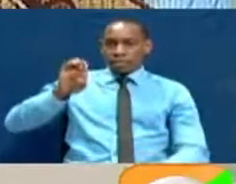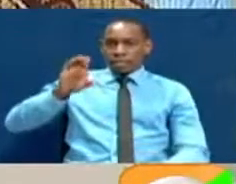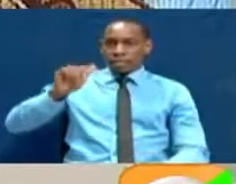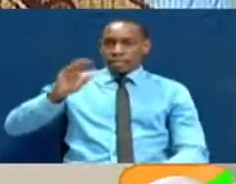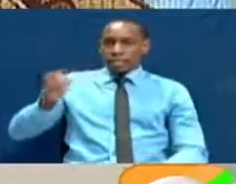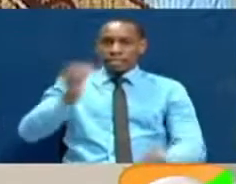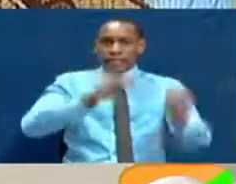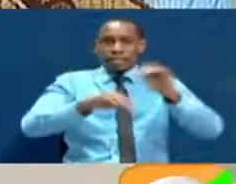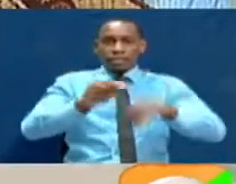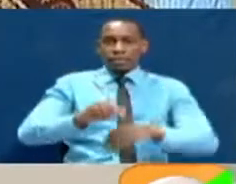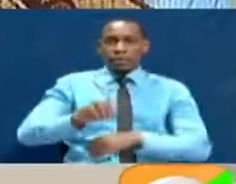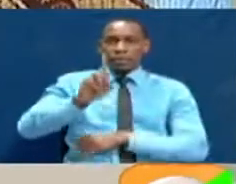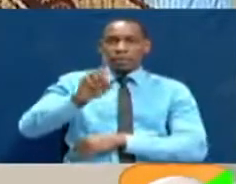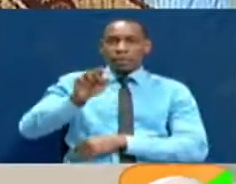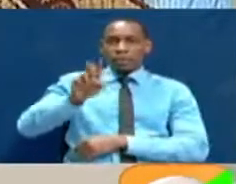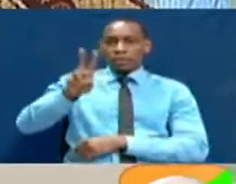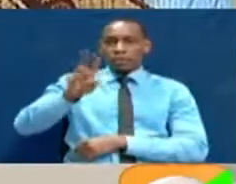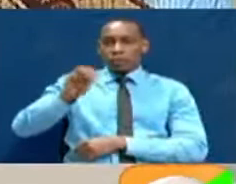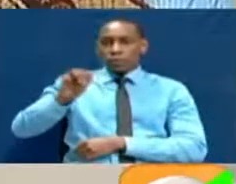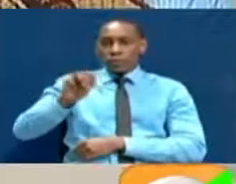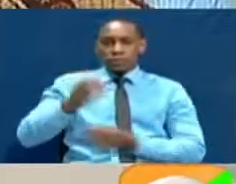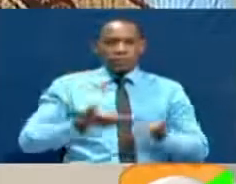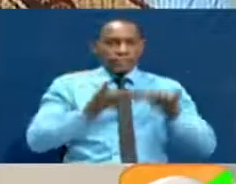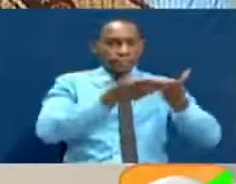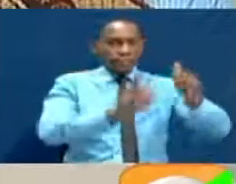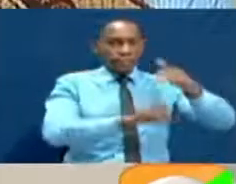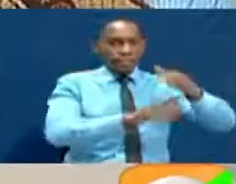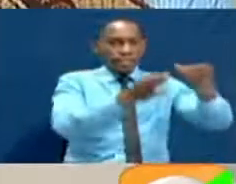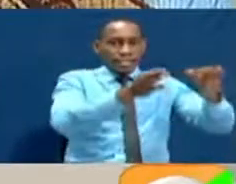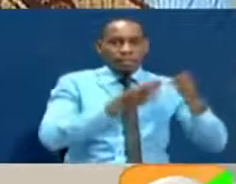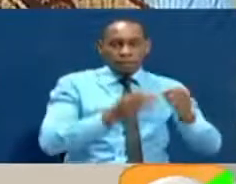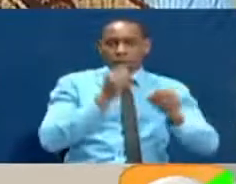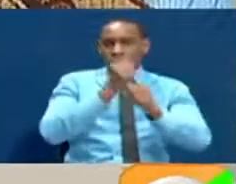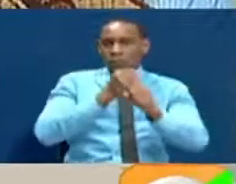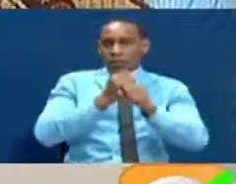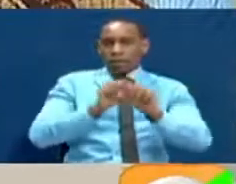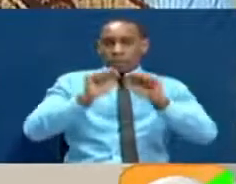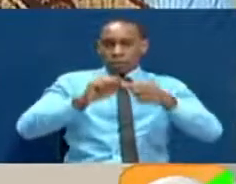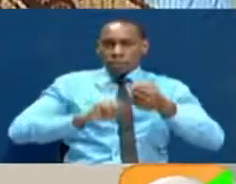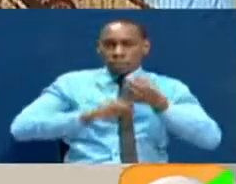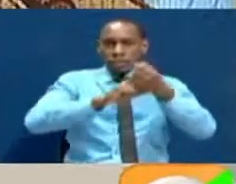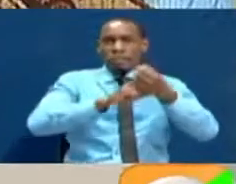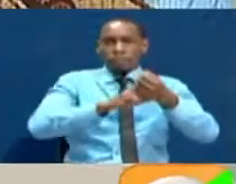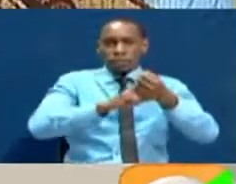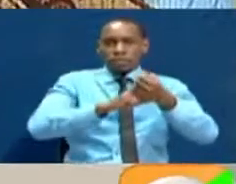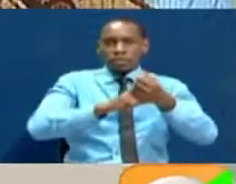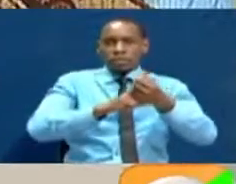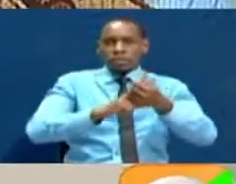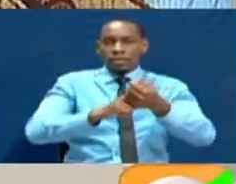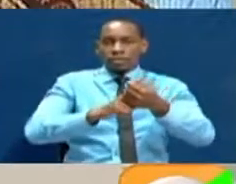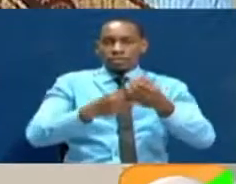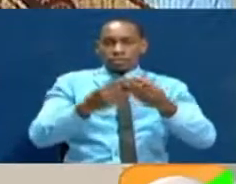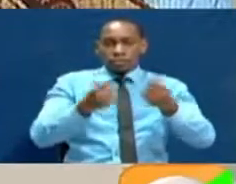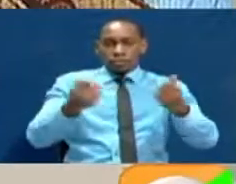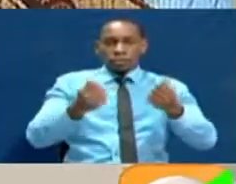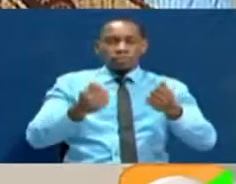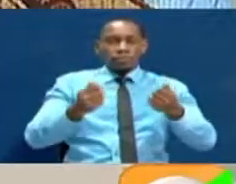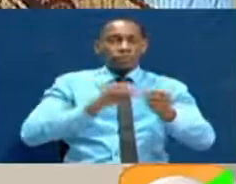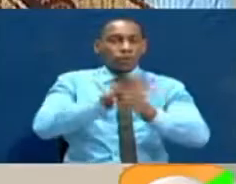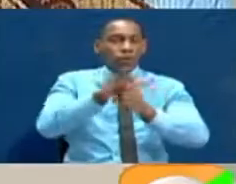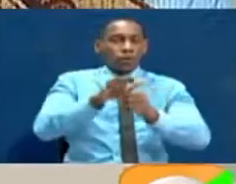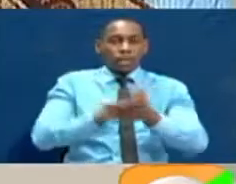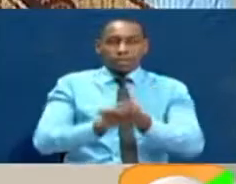wa shilingi milioni 1.2 kwa Wizara ya Fedha katika jitihada za kuimarisha hazina kukabiliana na ugonjwa wa